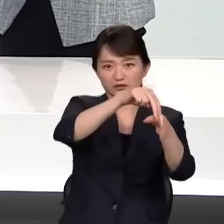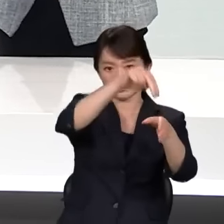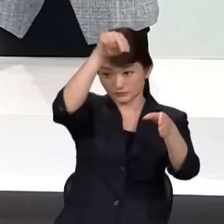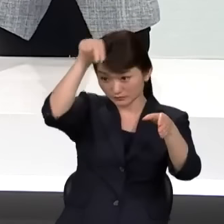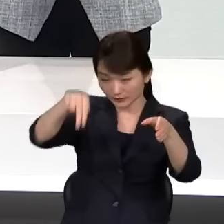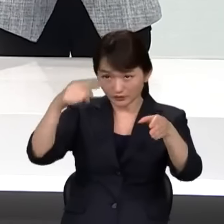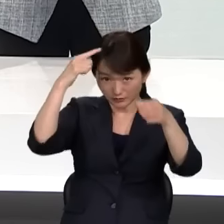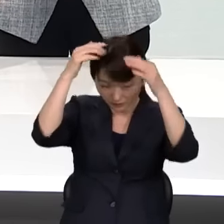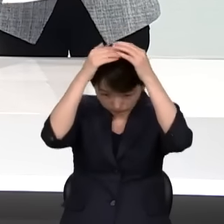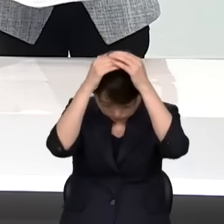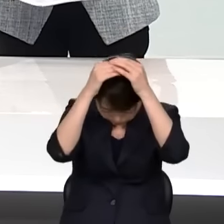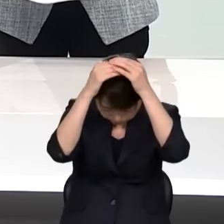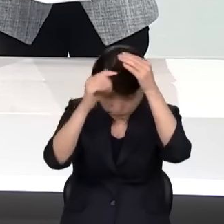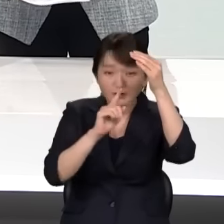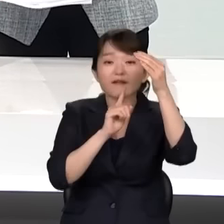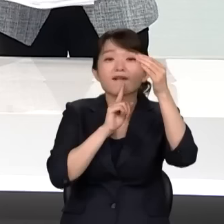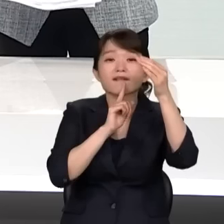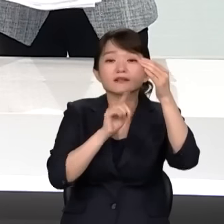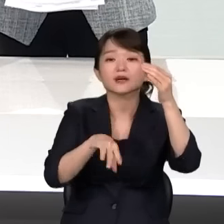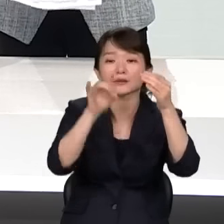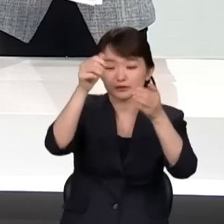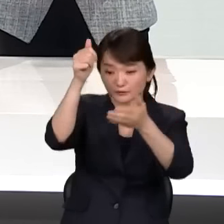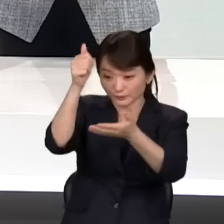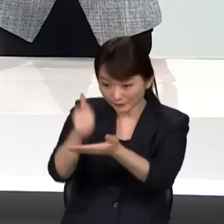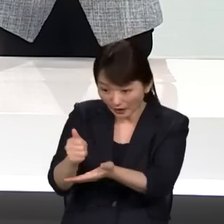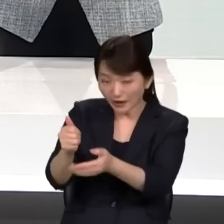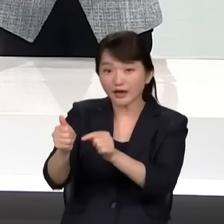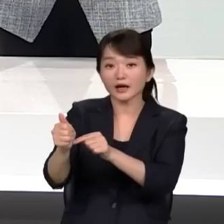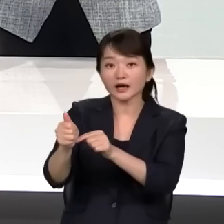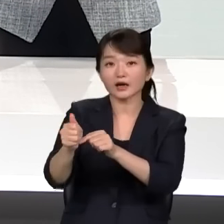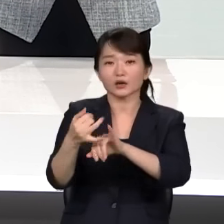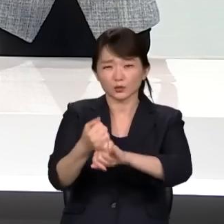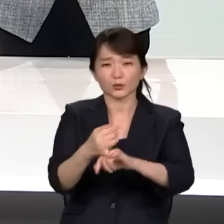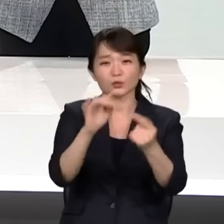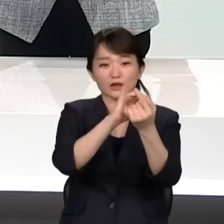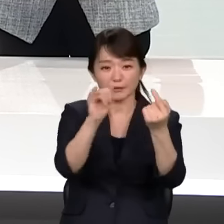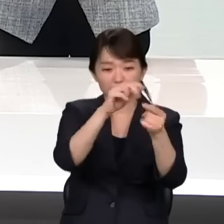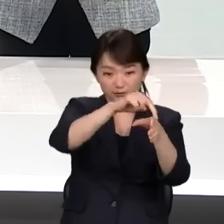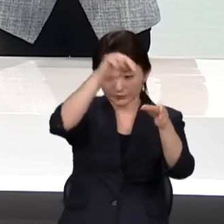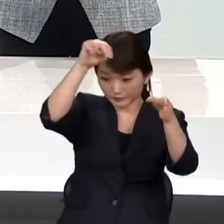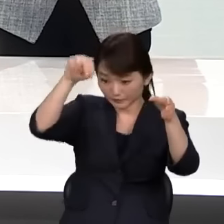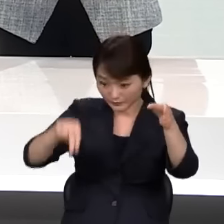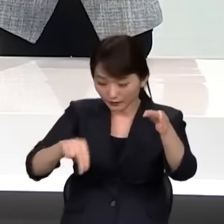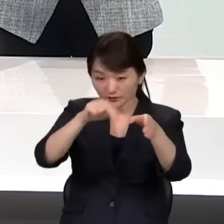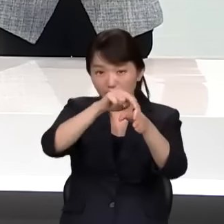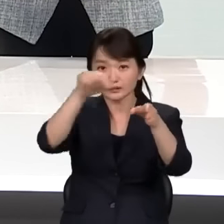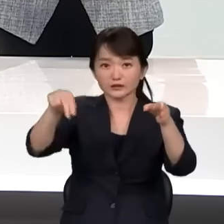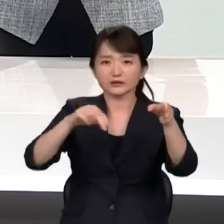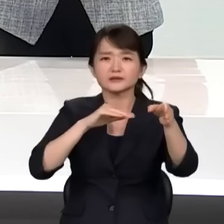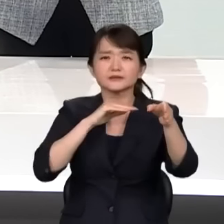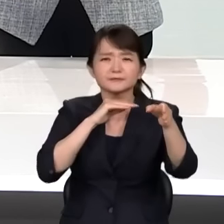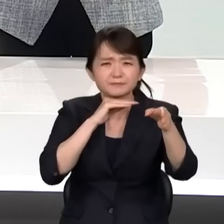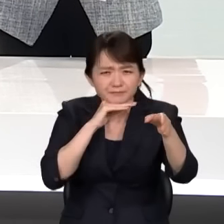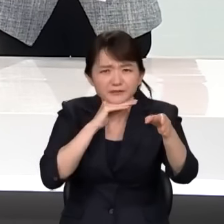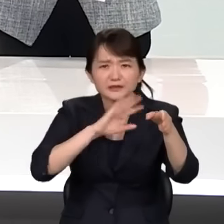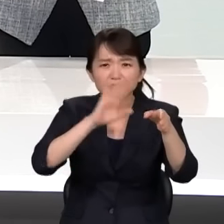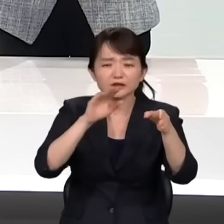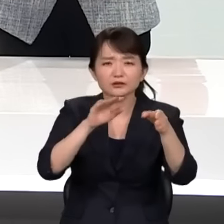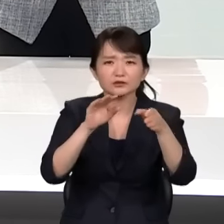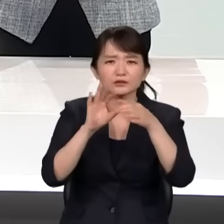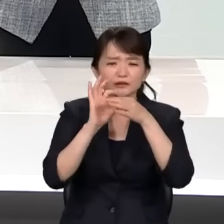감싸고 엉덩이부터 닿도록 해야 합니다. 반드시 한 명씩 뛰어야 하고 시간차를 두지 않고 연달아 뛰면 안